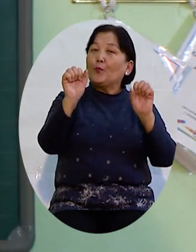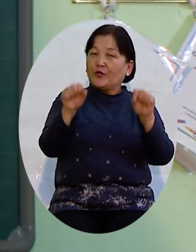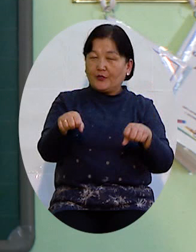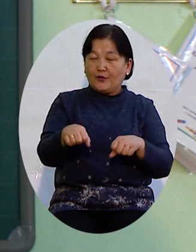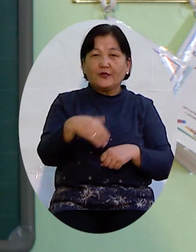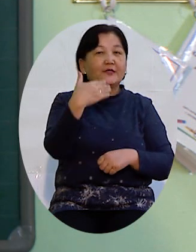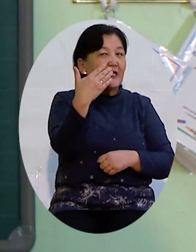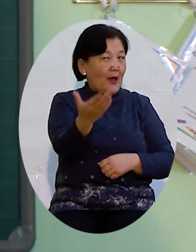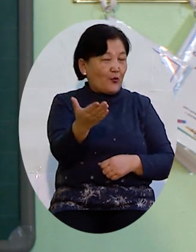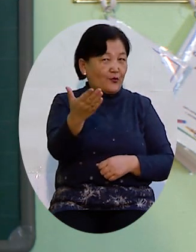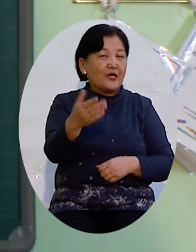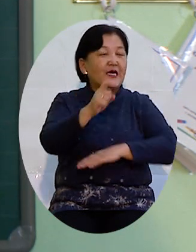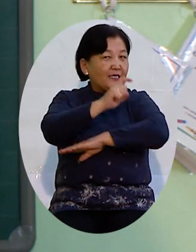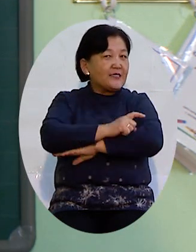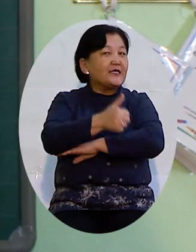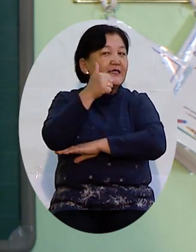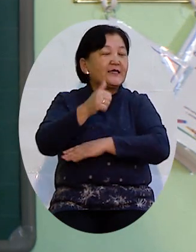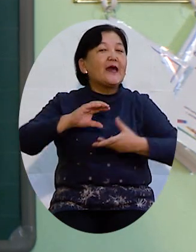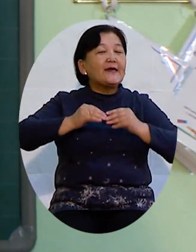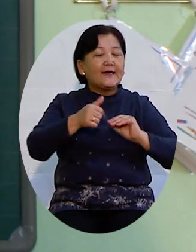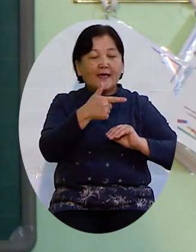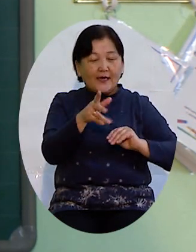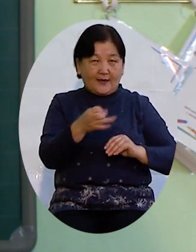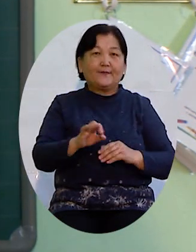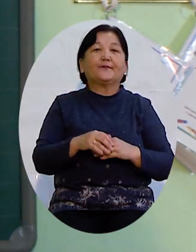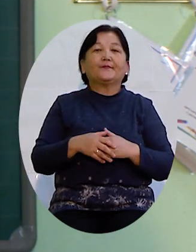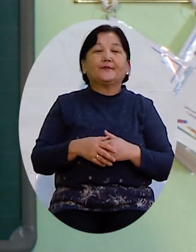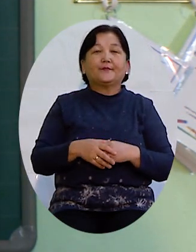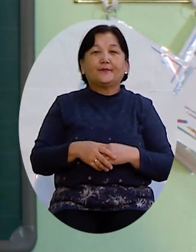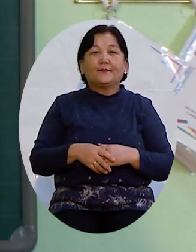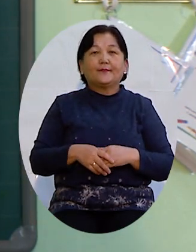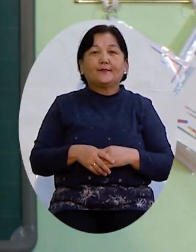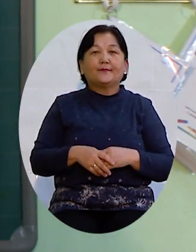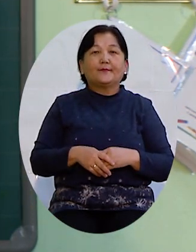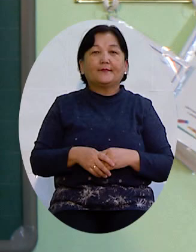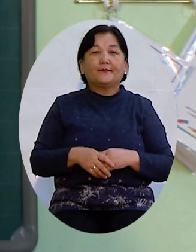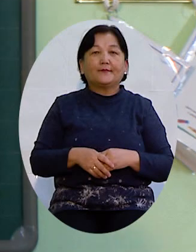болж төлөвшөж хүмүүжнэ. Тийм учраас та бүхэн хичээлээ сайн хийгээрэй.